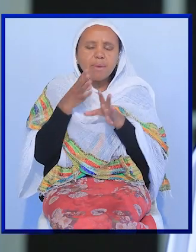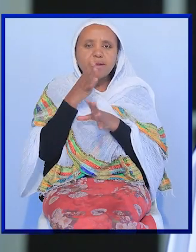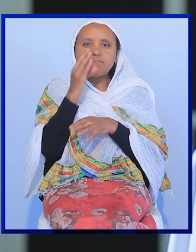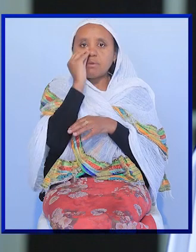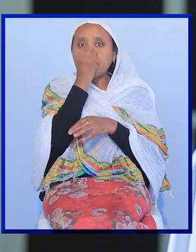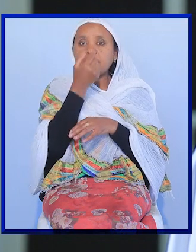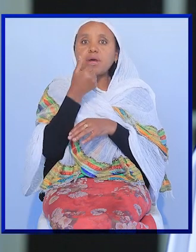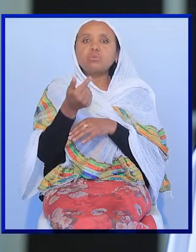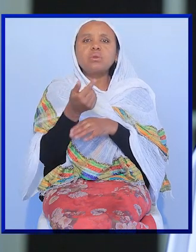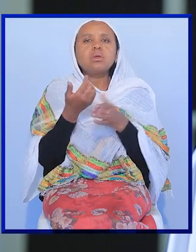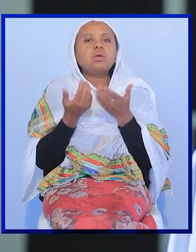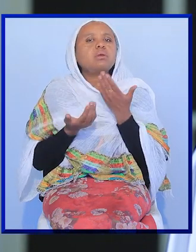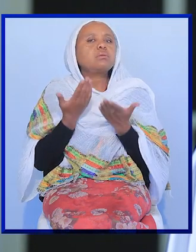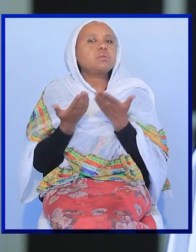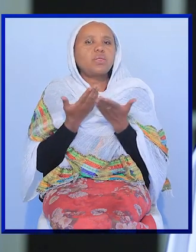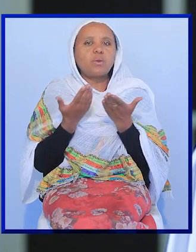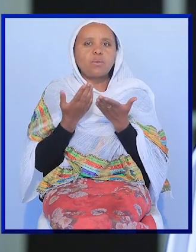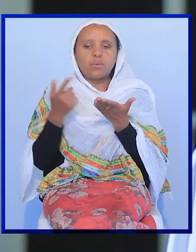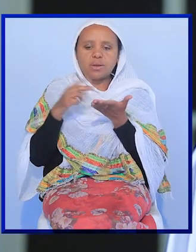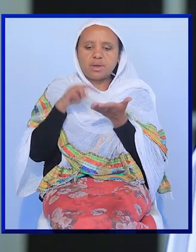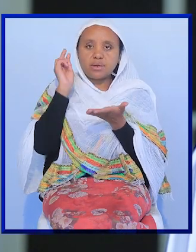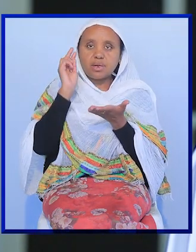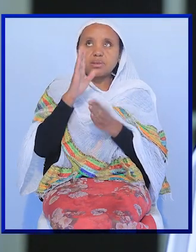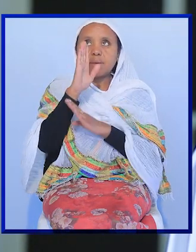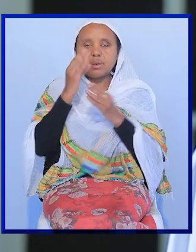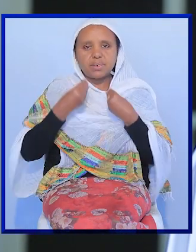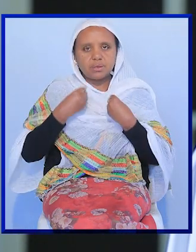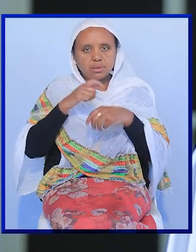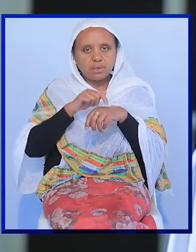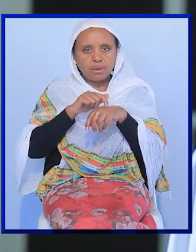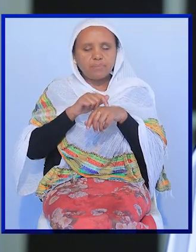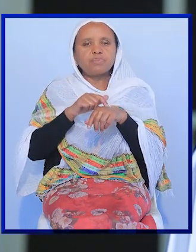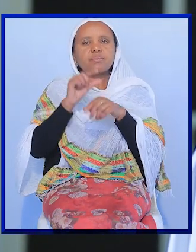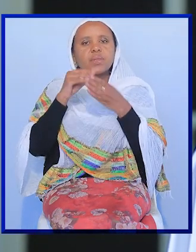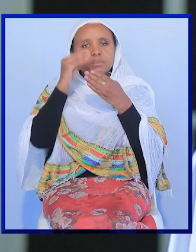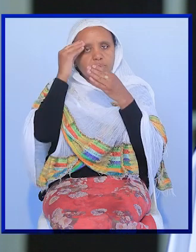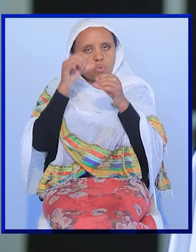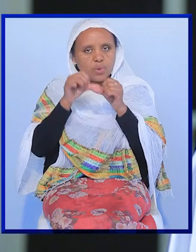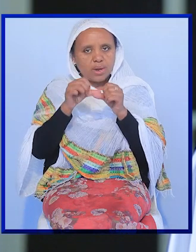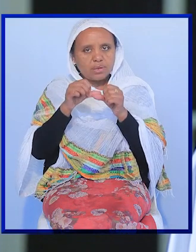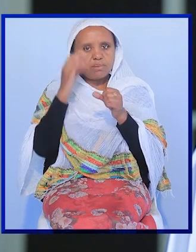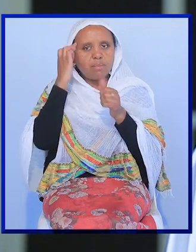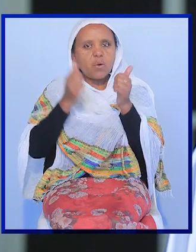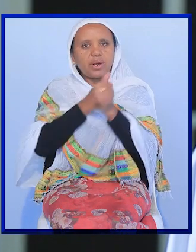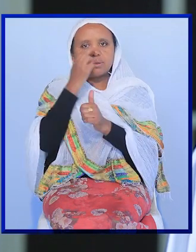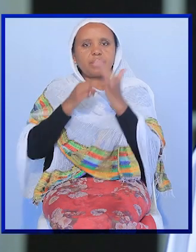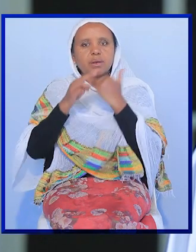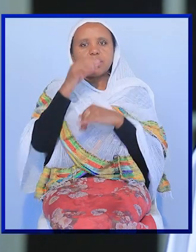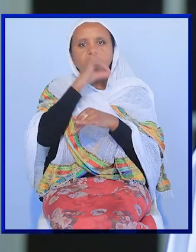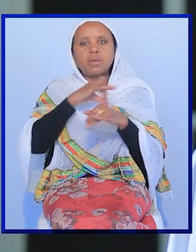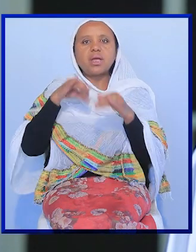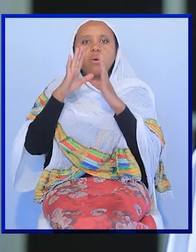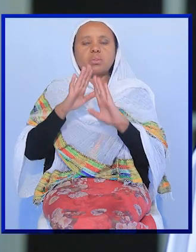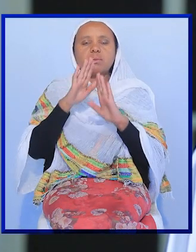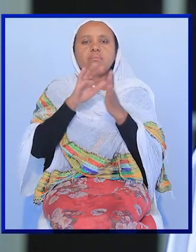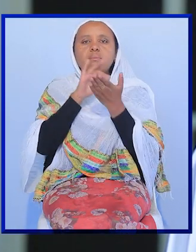አበባ የተባሉት የቶቹ እንደሆኑ ያነሳል እግዚአብሔር በሰጠን ጊዜ በጥቂቱ እንቆያለን በሐዋርያት በነቢያት በሊቃውንት